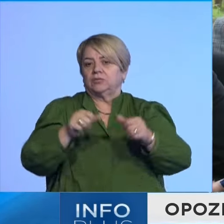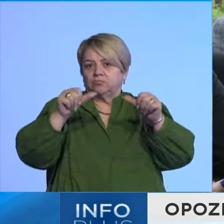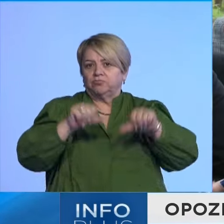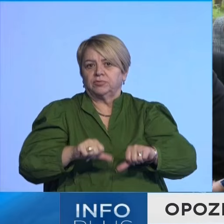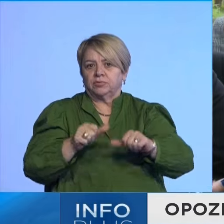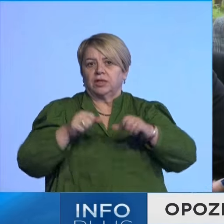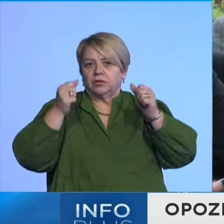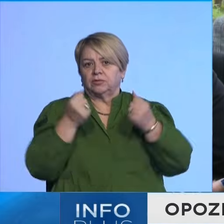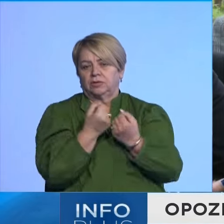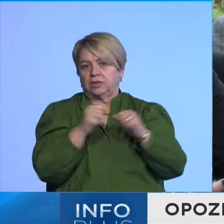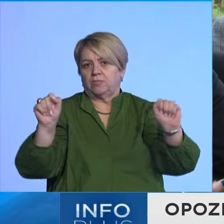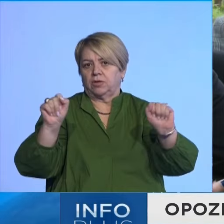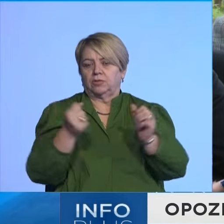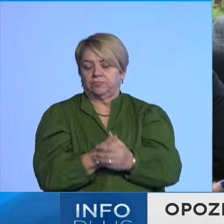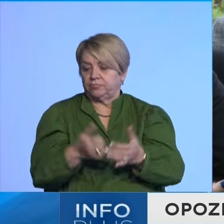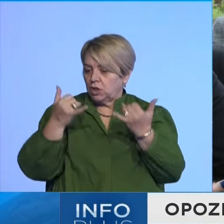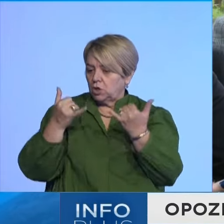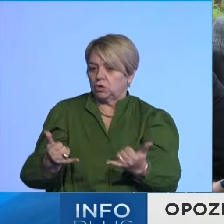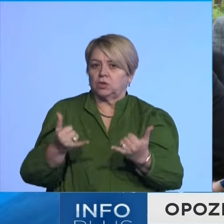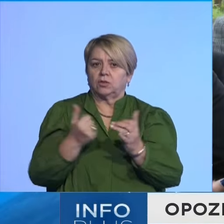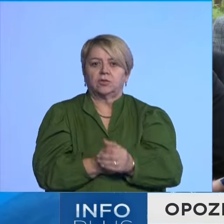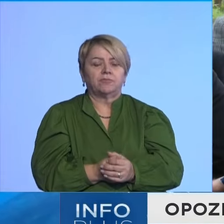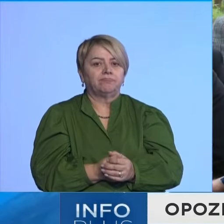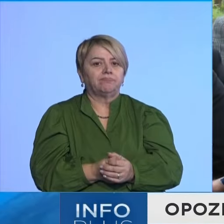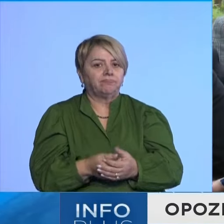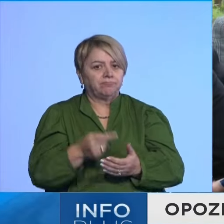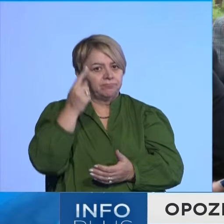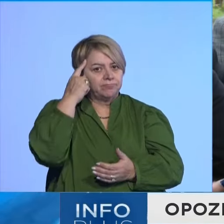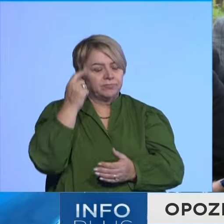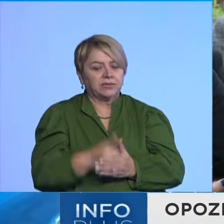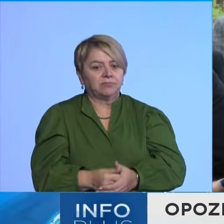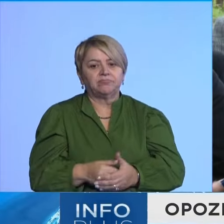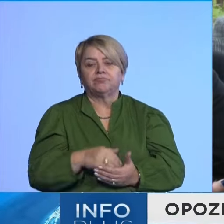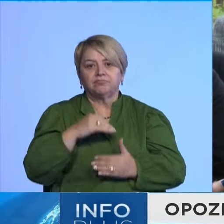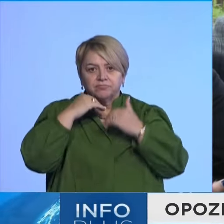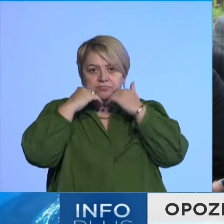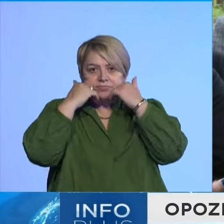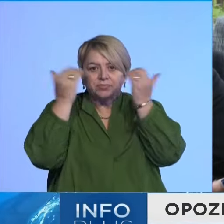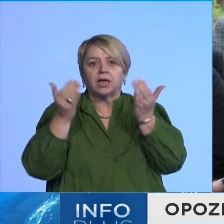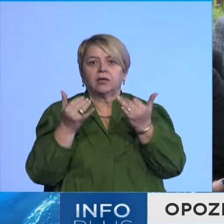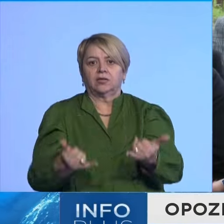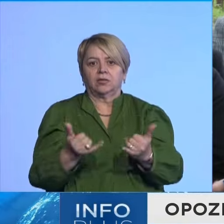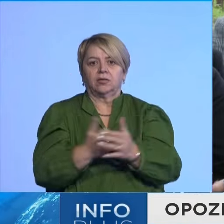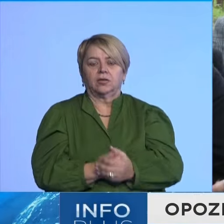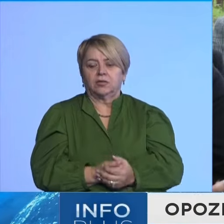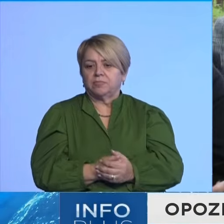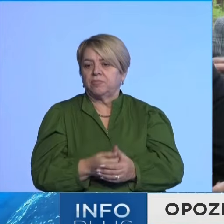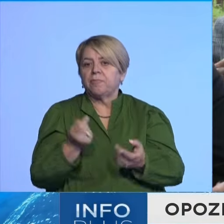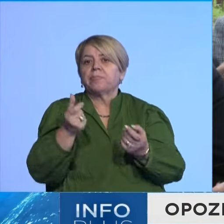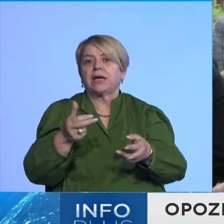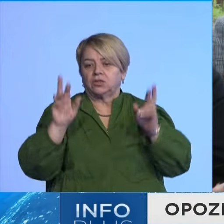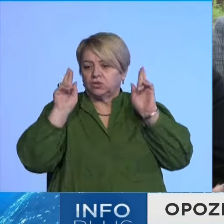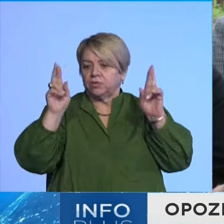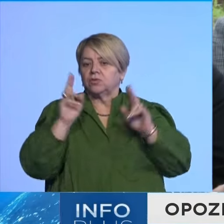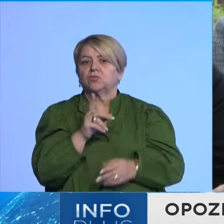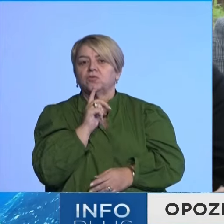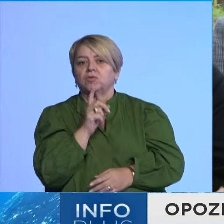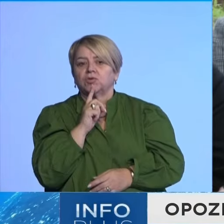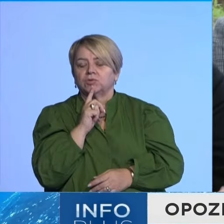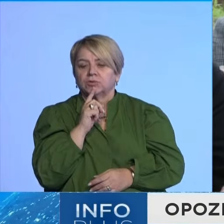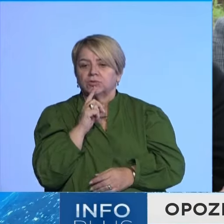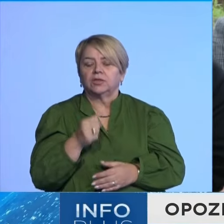demokracisë. Sot është kulmi i paftyrësisë edhe të asaj pak shpresë që ka mbetë që dikush mund të